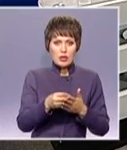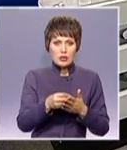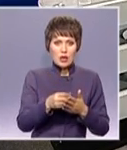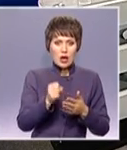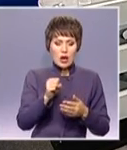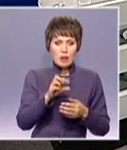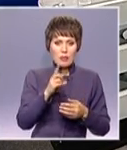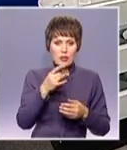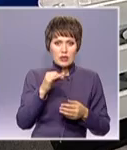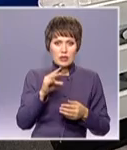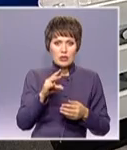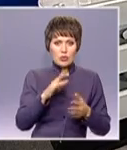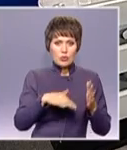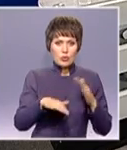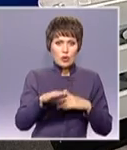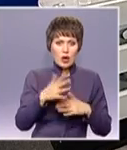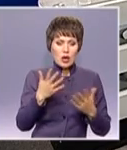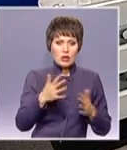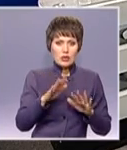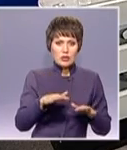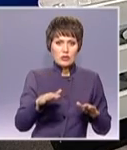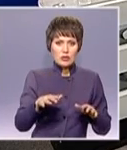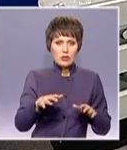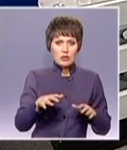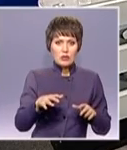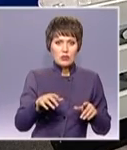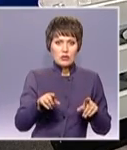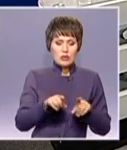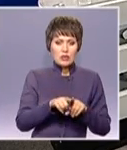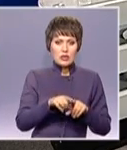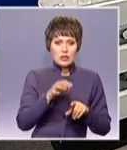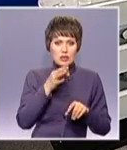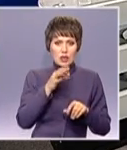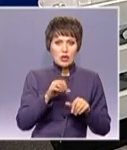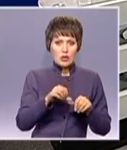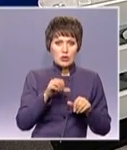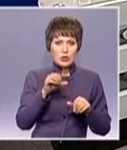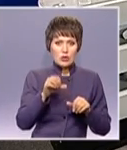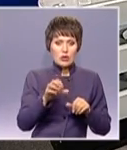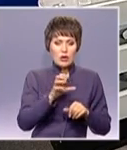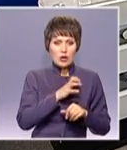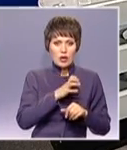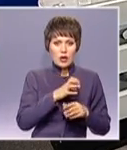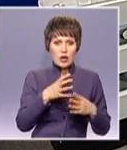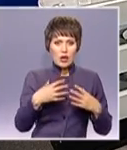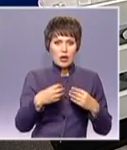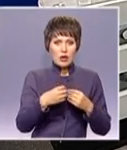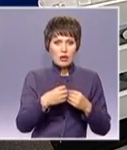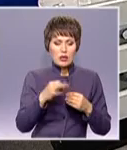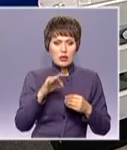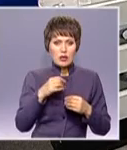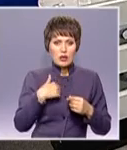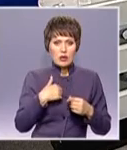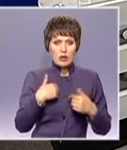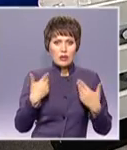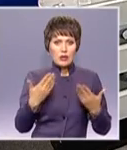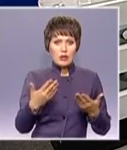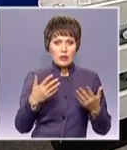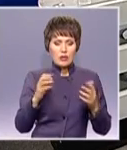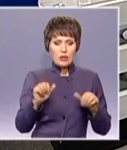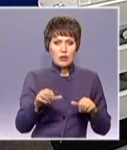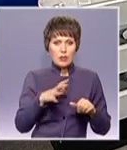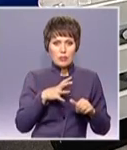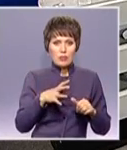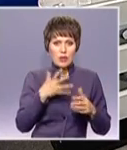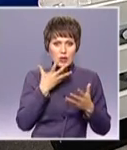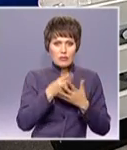в бассейнах купаются какие дети? В основном, так скажем, особо таких богатых семей. И мое предложение, может быть, вы со